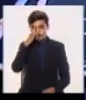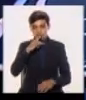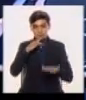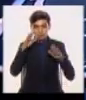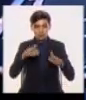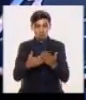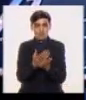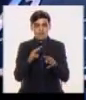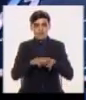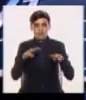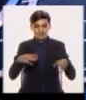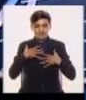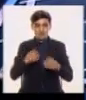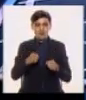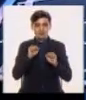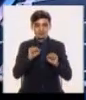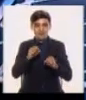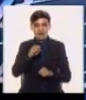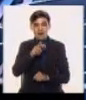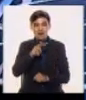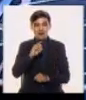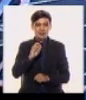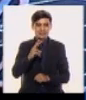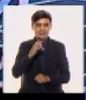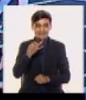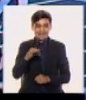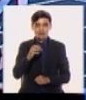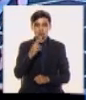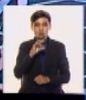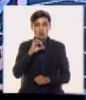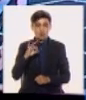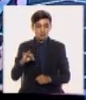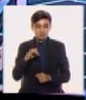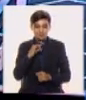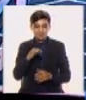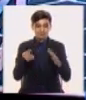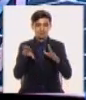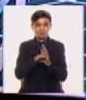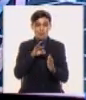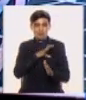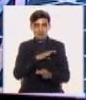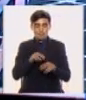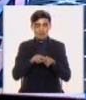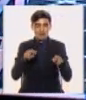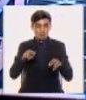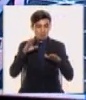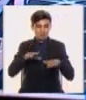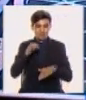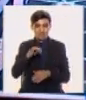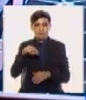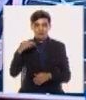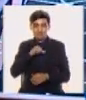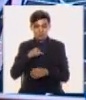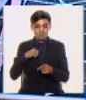Казахстане новый министр здравоохранения. Им стал Алексей Цой. Его кандидатуру согласовали депутаты Мажилиса парламента и утвердил